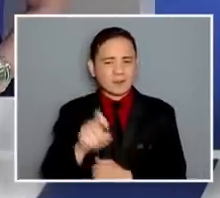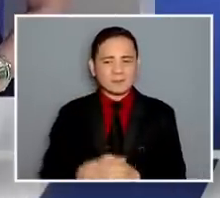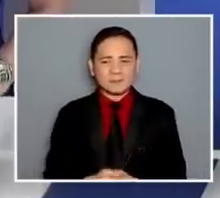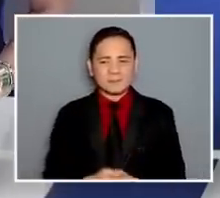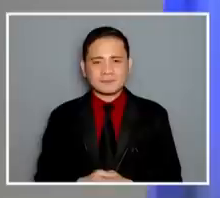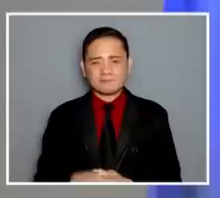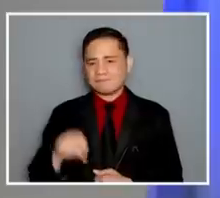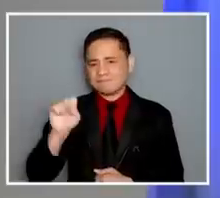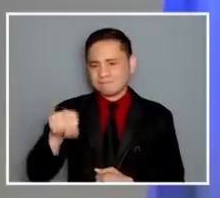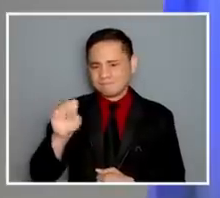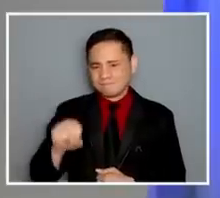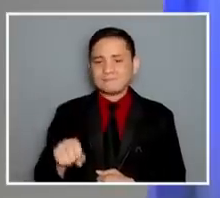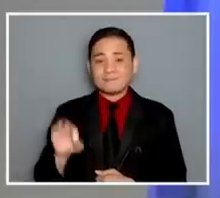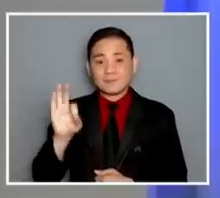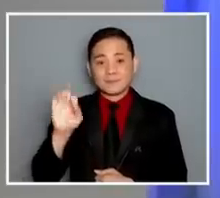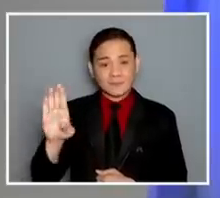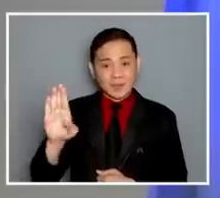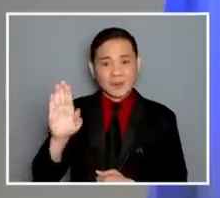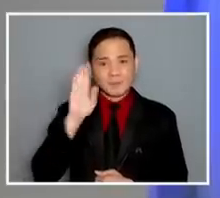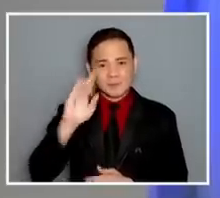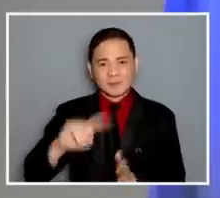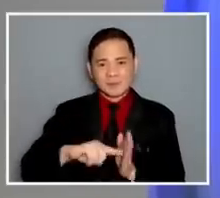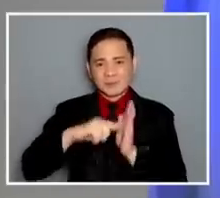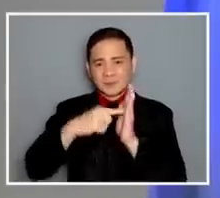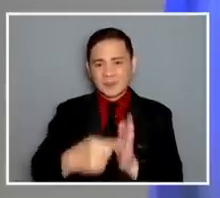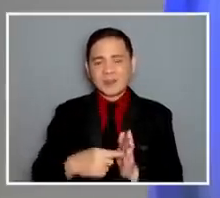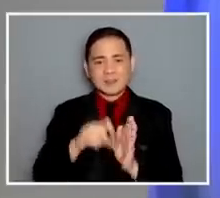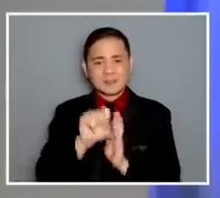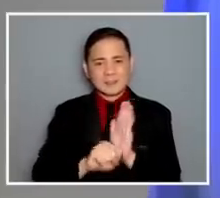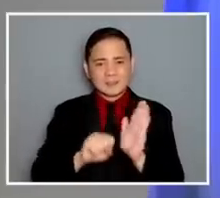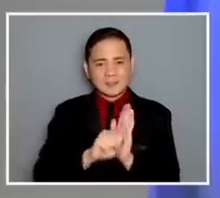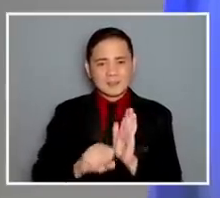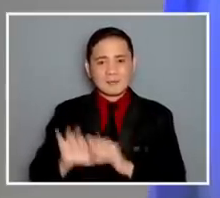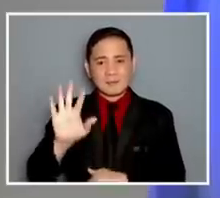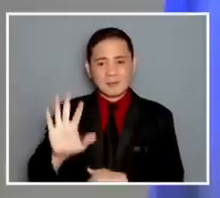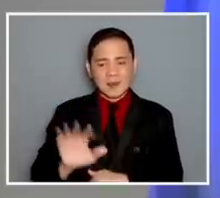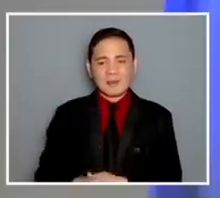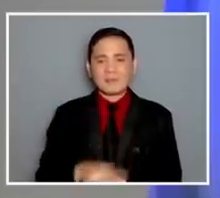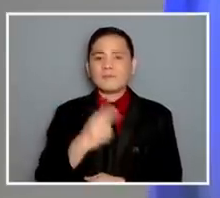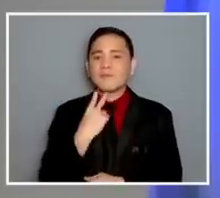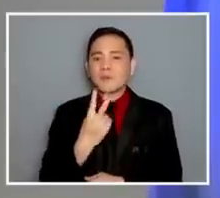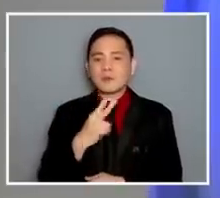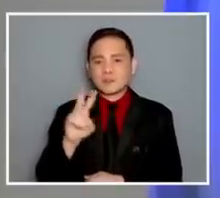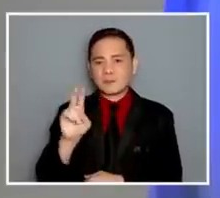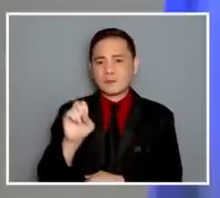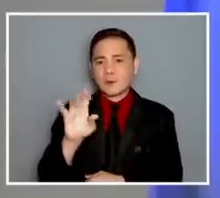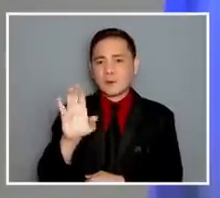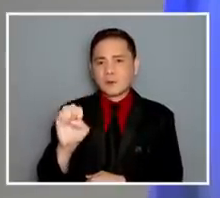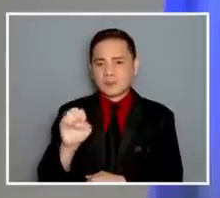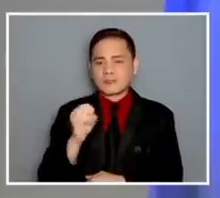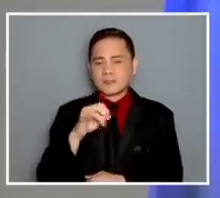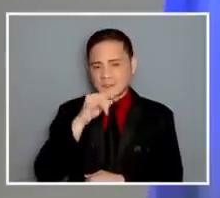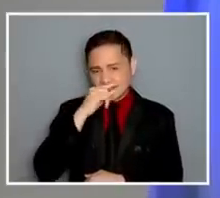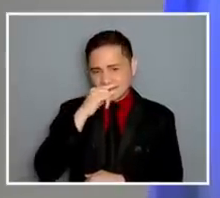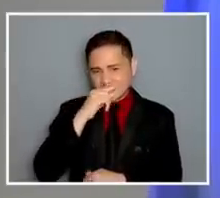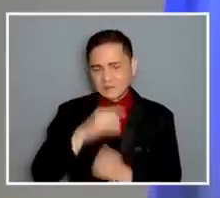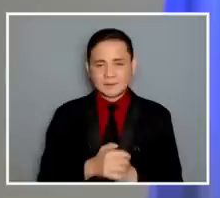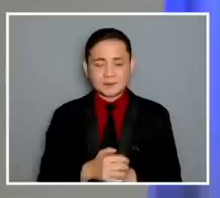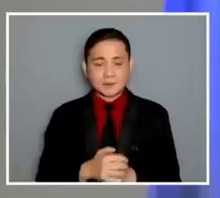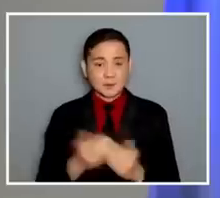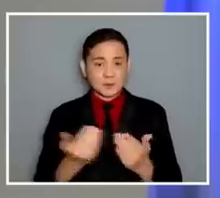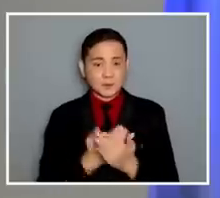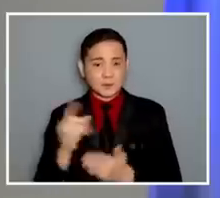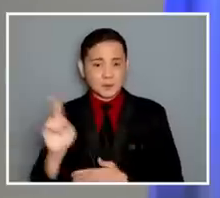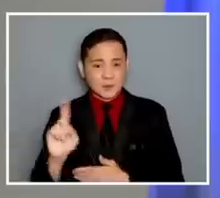na ngayong Pebrero ang inaabangang Season 5 ng The Voice Kids. Exciting ang malalaking pagbabago this season gaya